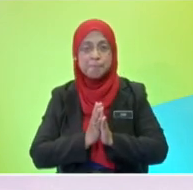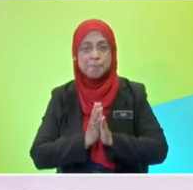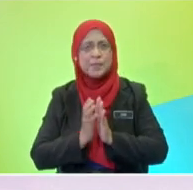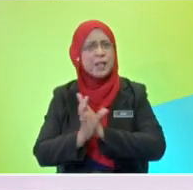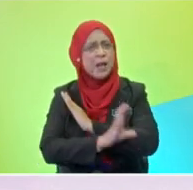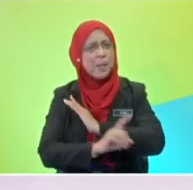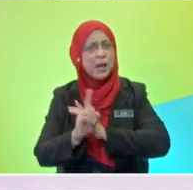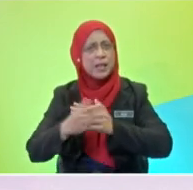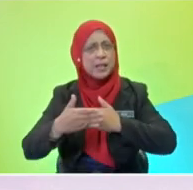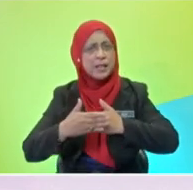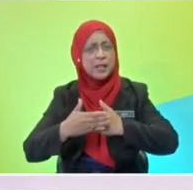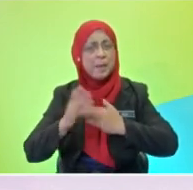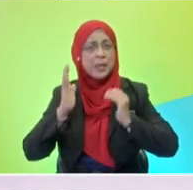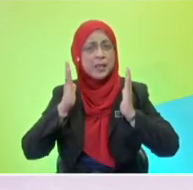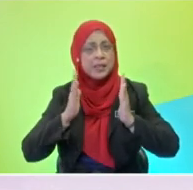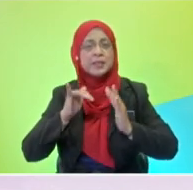Indonesia